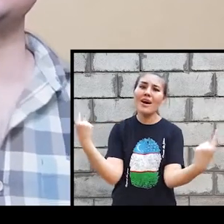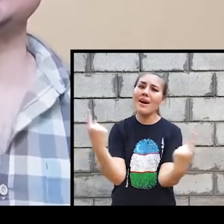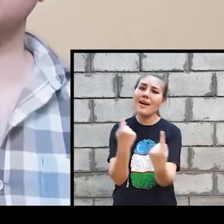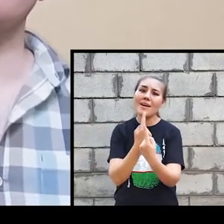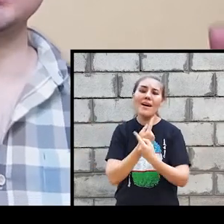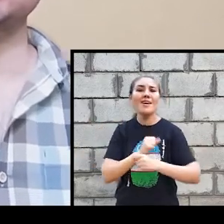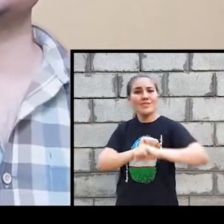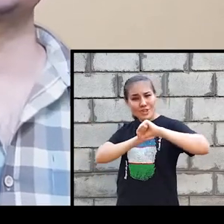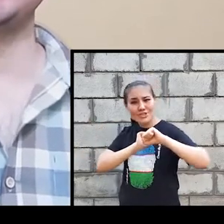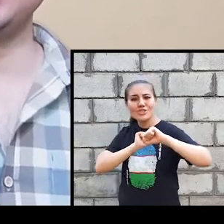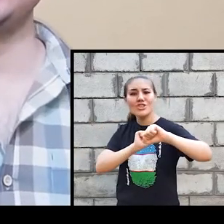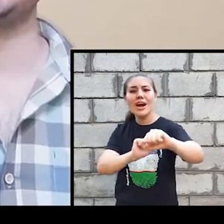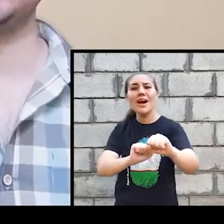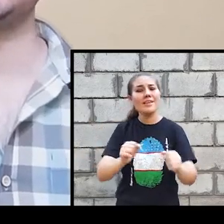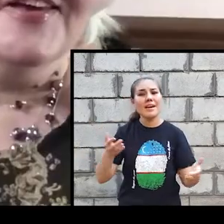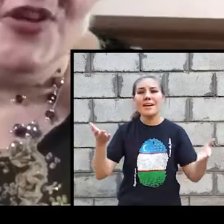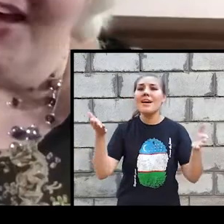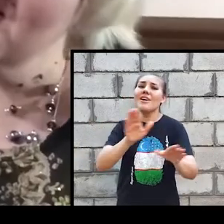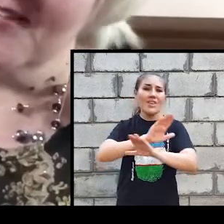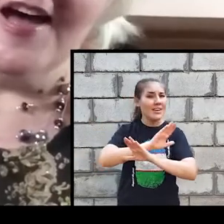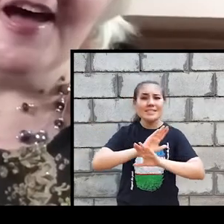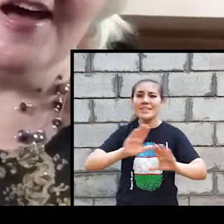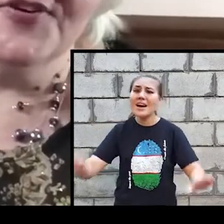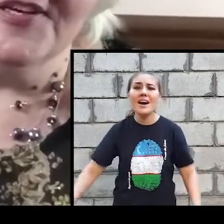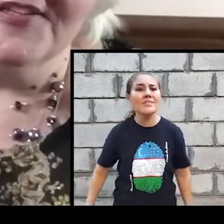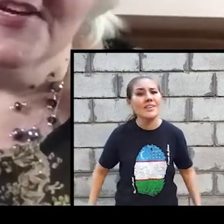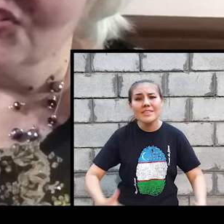окружая, защищая, не оставит.